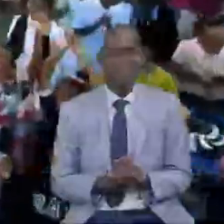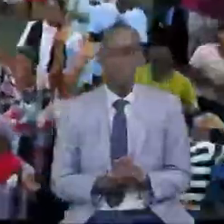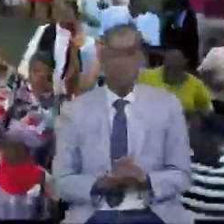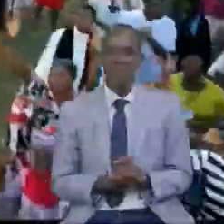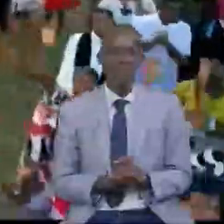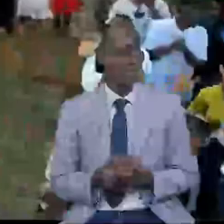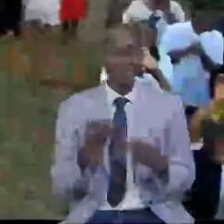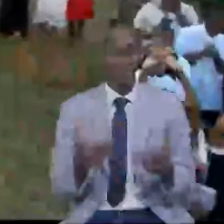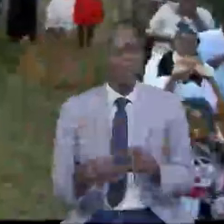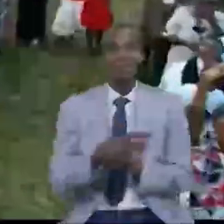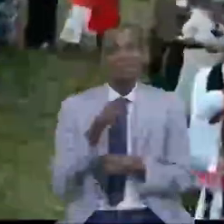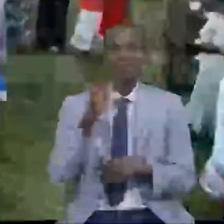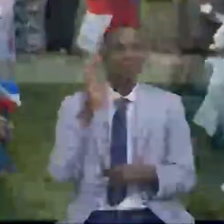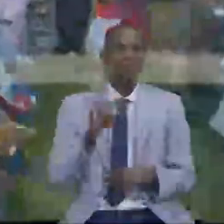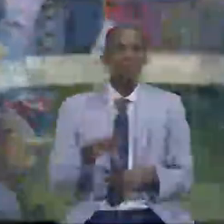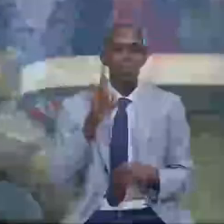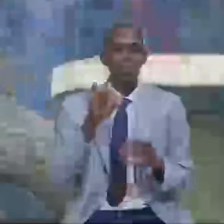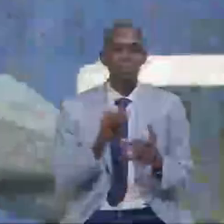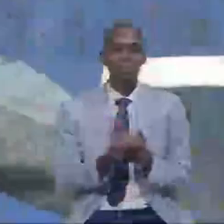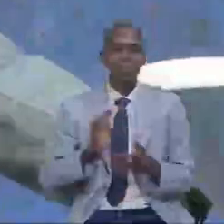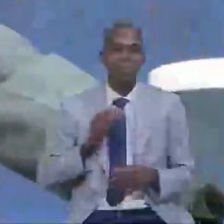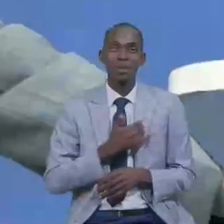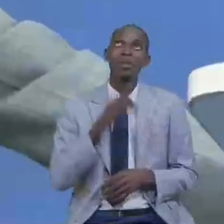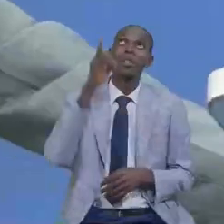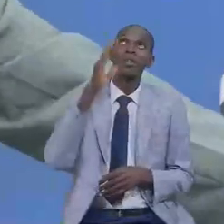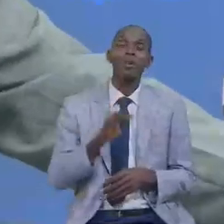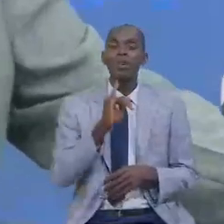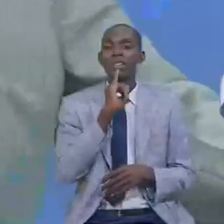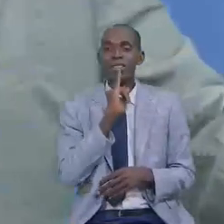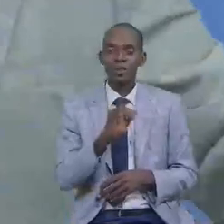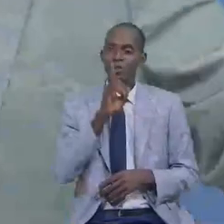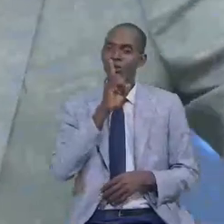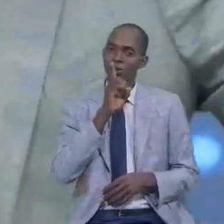Aujourd'hui, vous verrez que notre Dieu est réel.